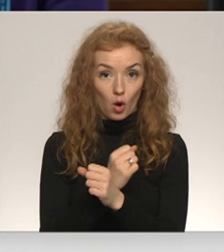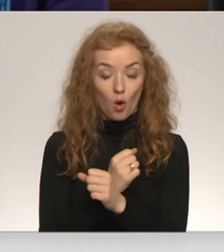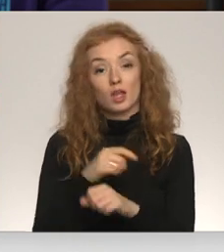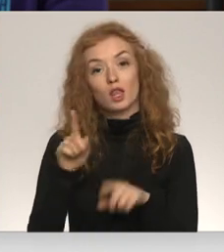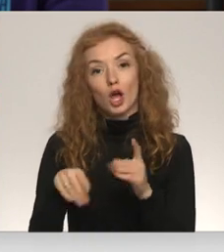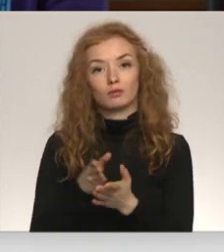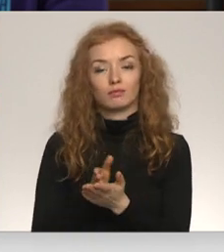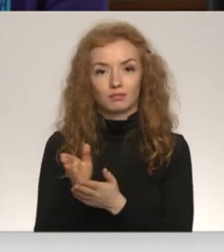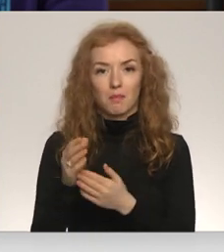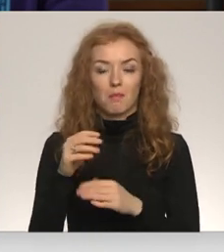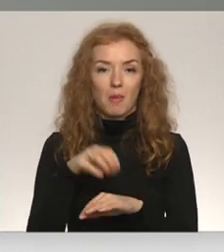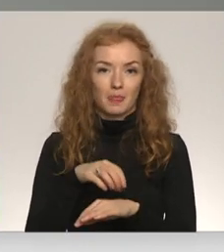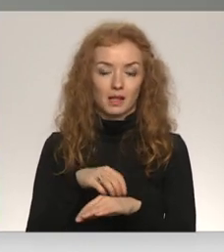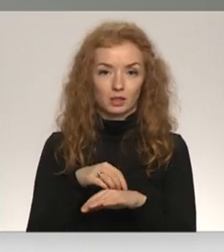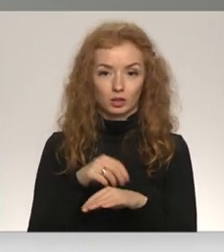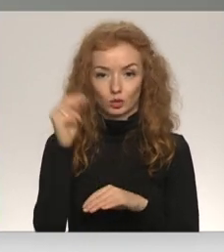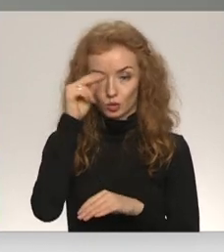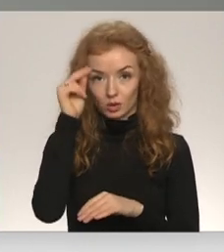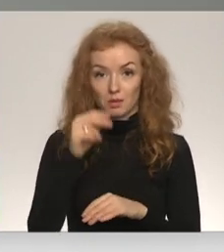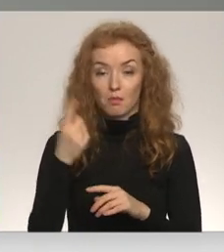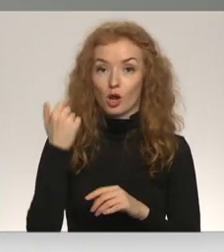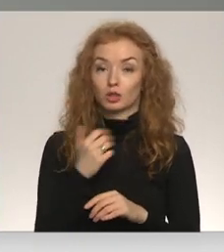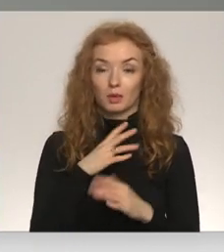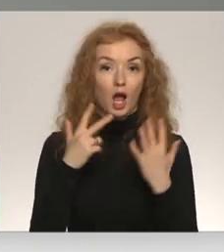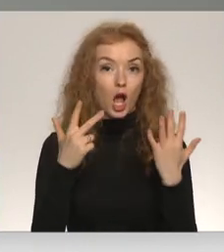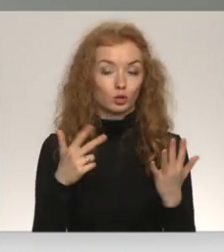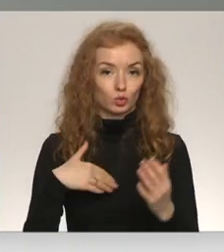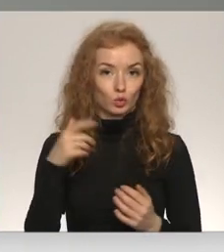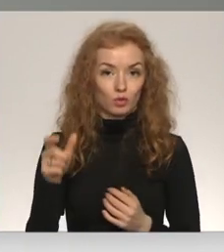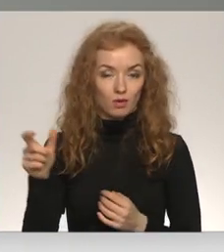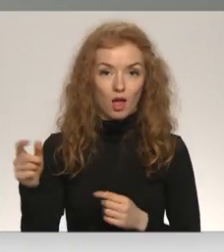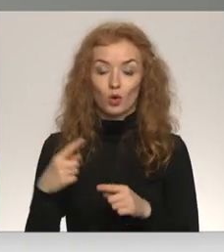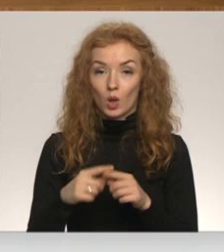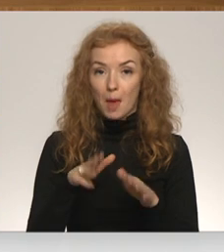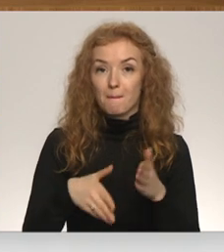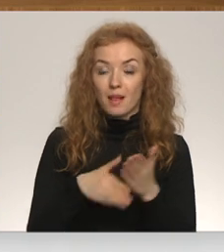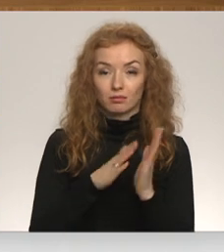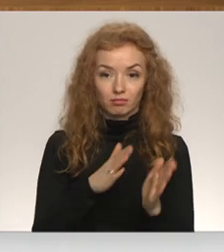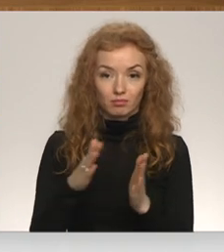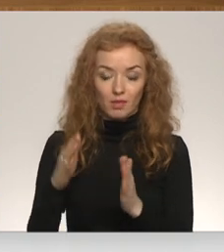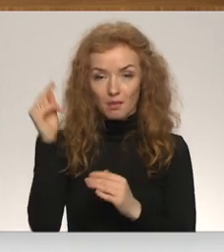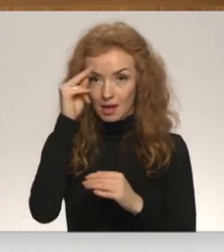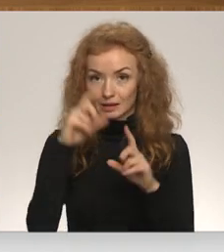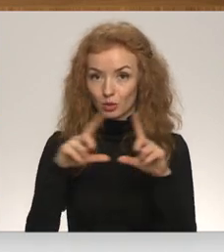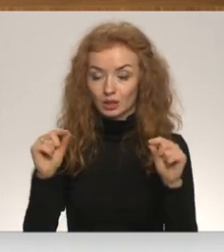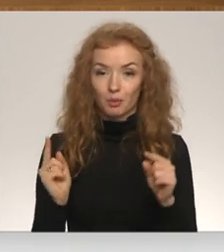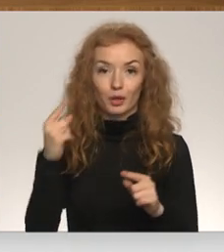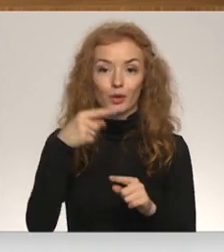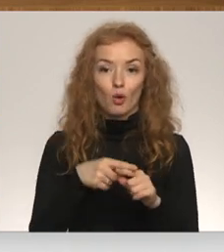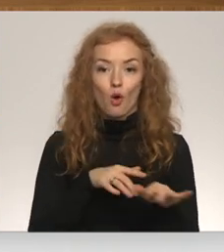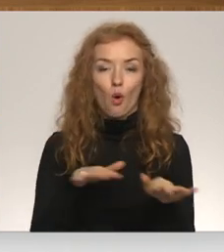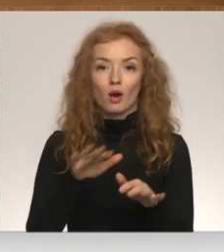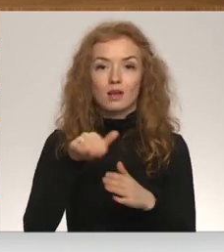turpina medicīnas studijas, pērni tie bija 8. Lai palīdzētu sagatavošanās procesā, mācību iestāde pirmo reizi organizēja